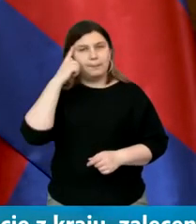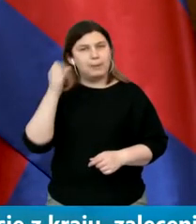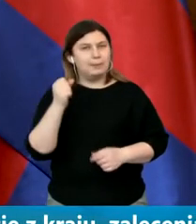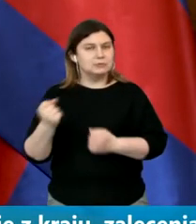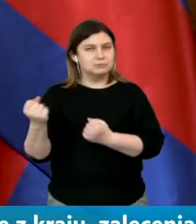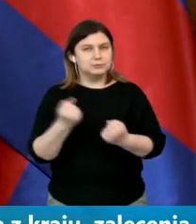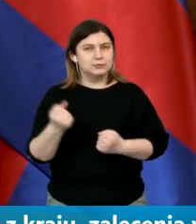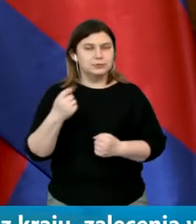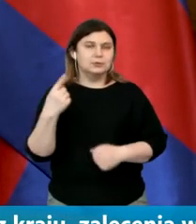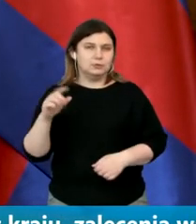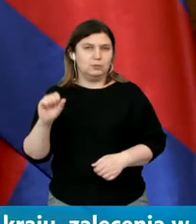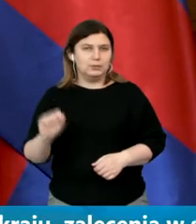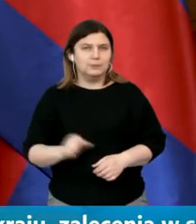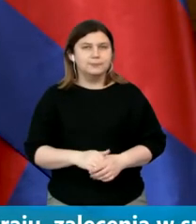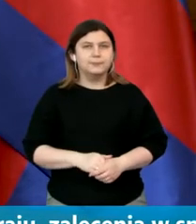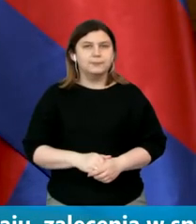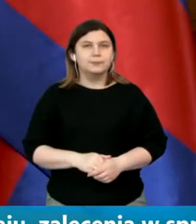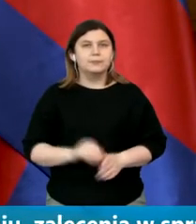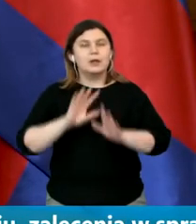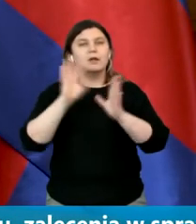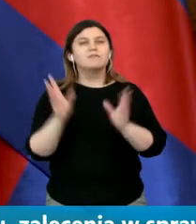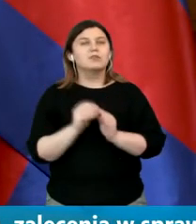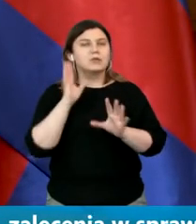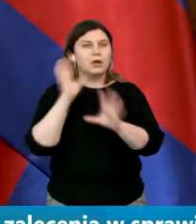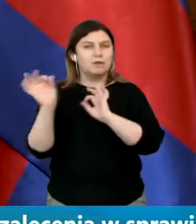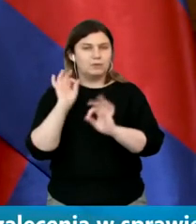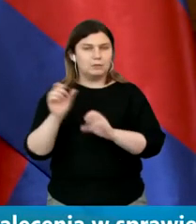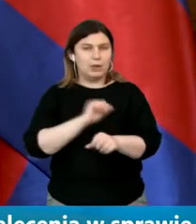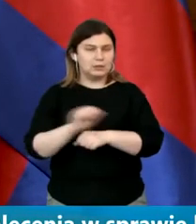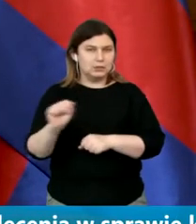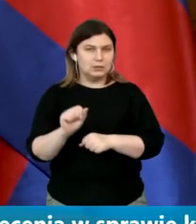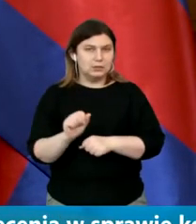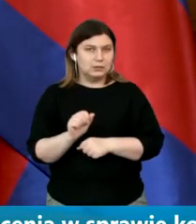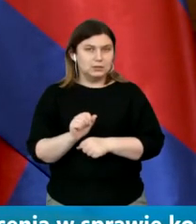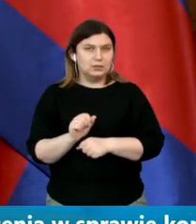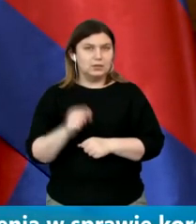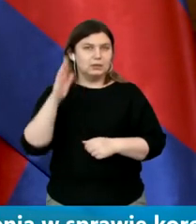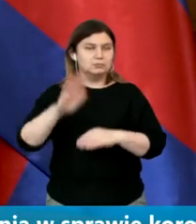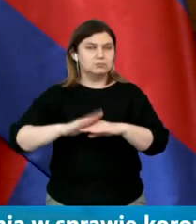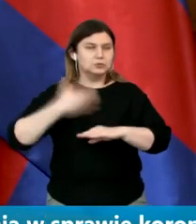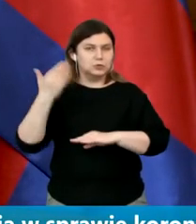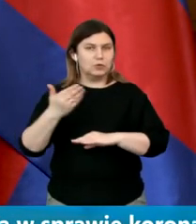pozostanie Aleksander Doba. Wszystkie bieżące informacje znajdziecie Państwo na naszej stronie